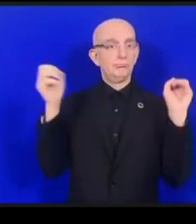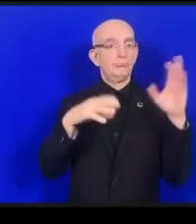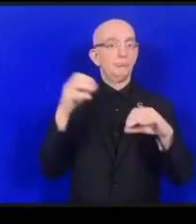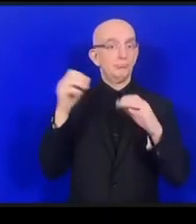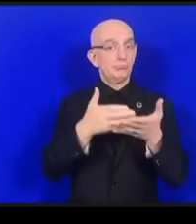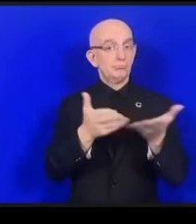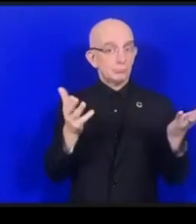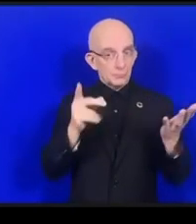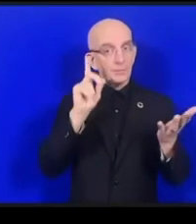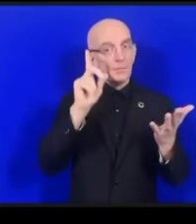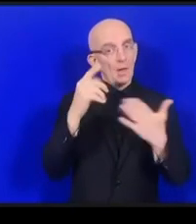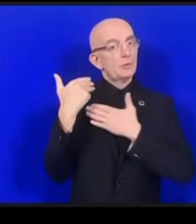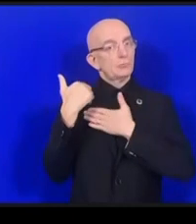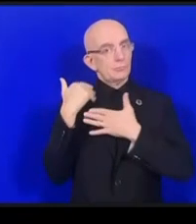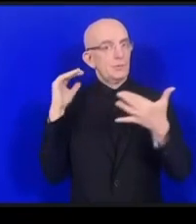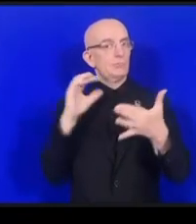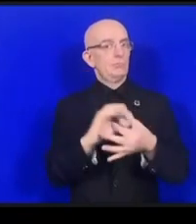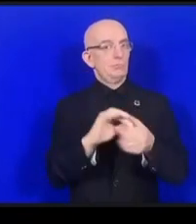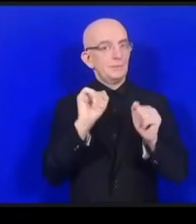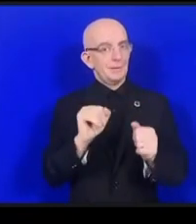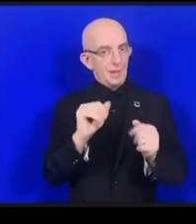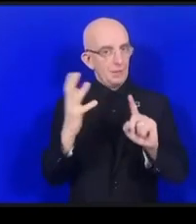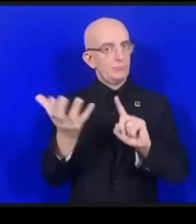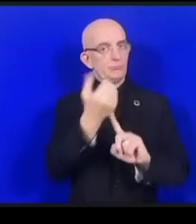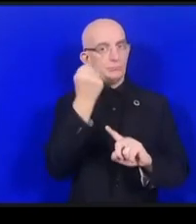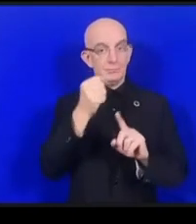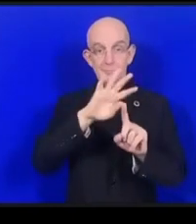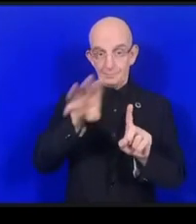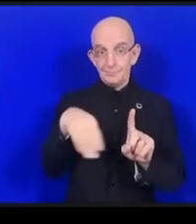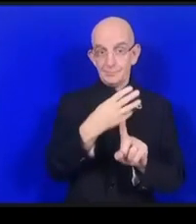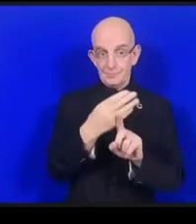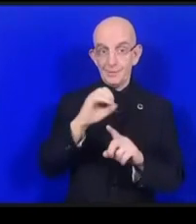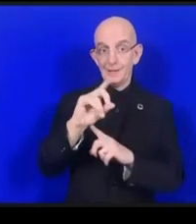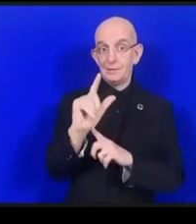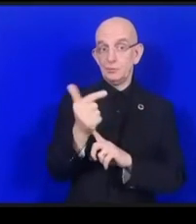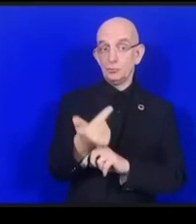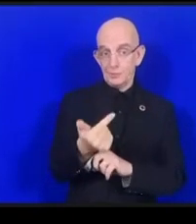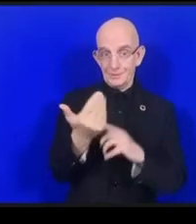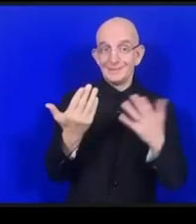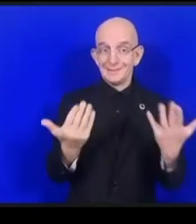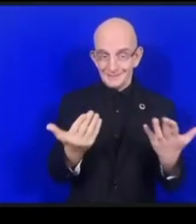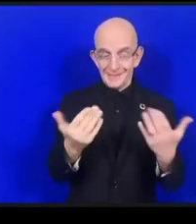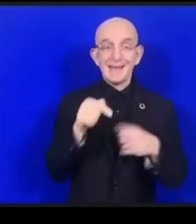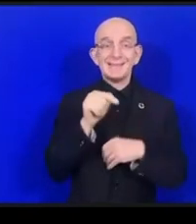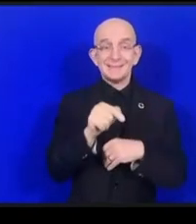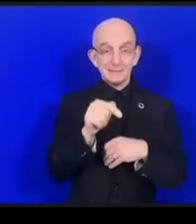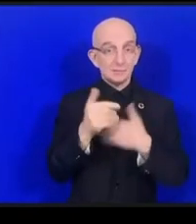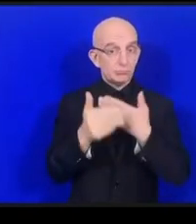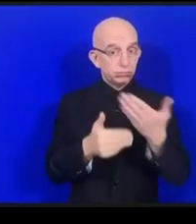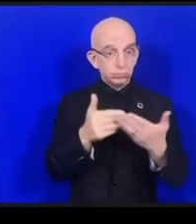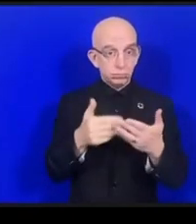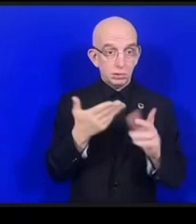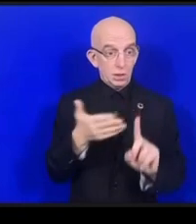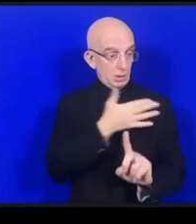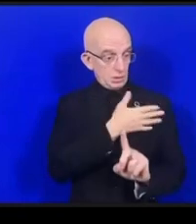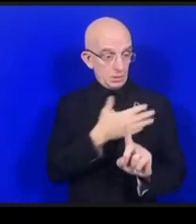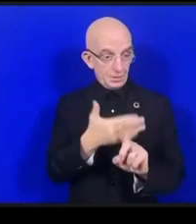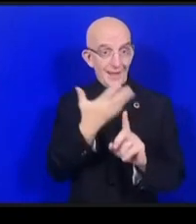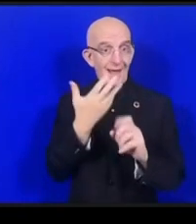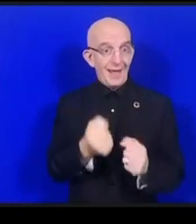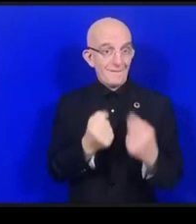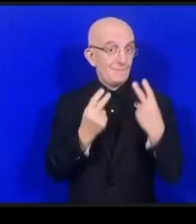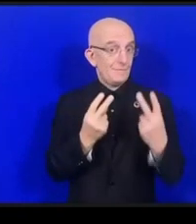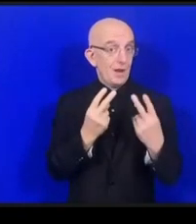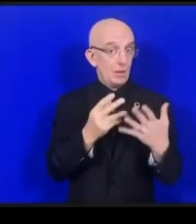них роль и как мы можем помочь приблизиться к выполнению целий устойчивого развития Как мы